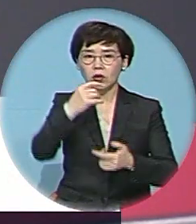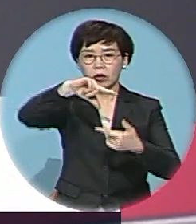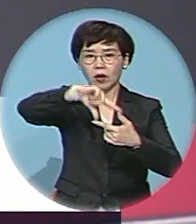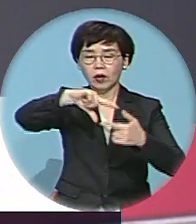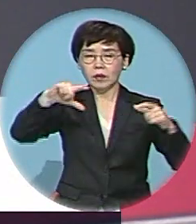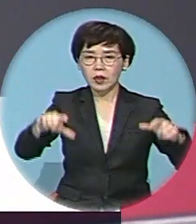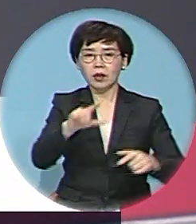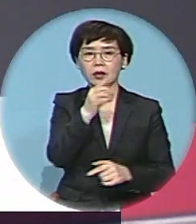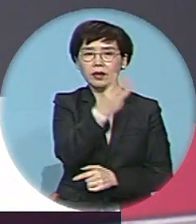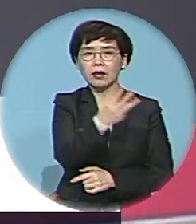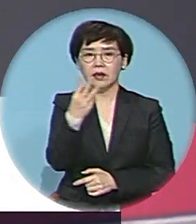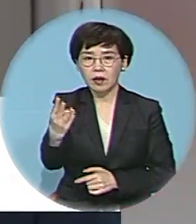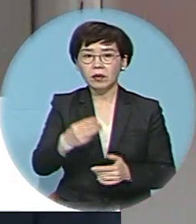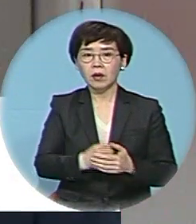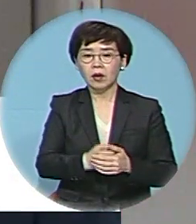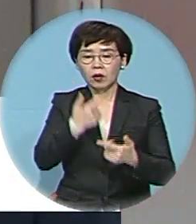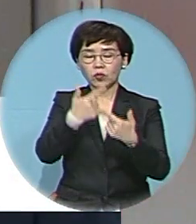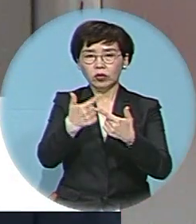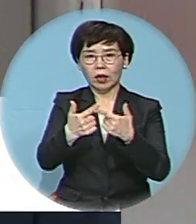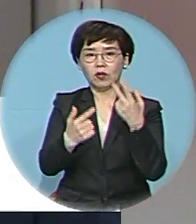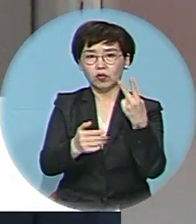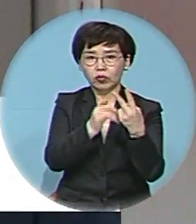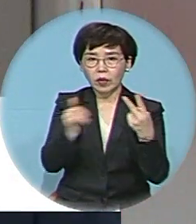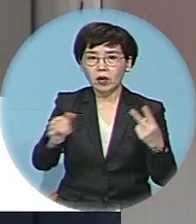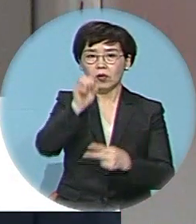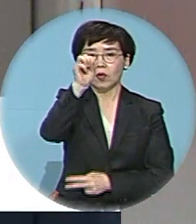경남에서 각각 3명씩, 부산 2명,